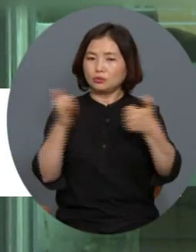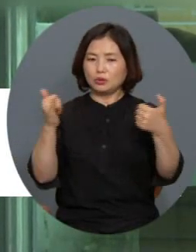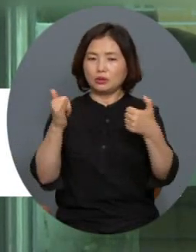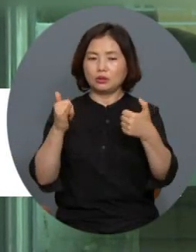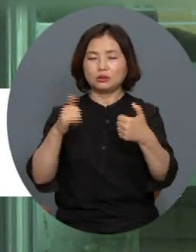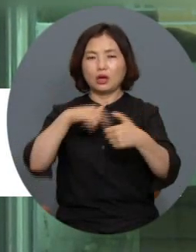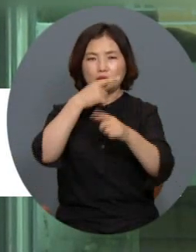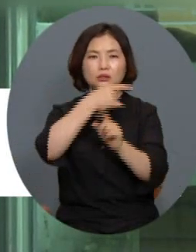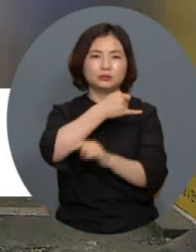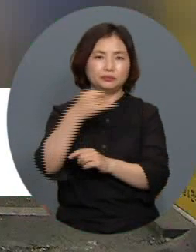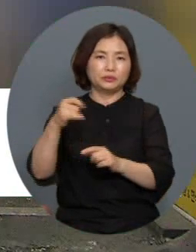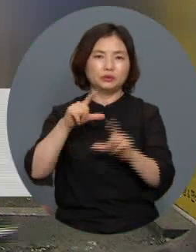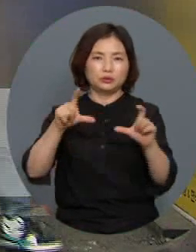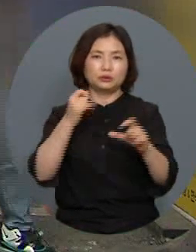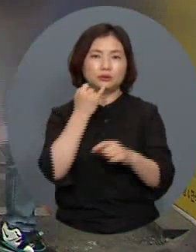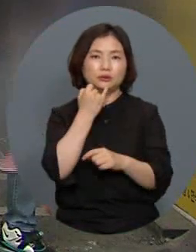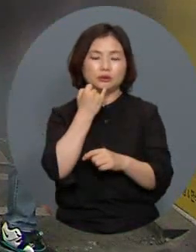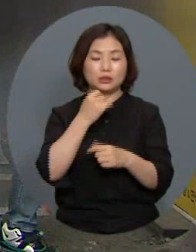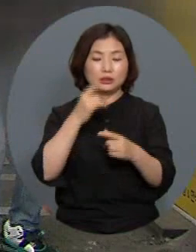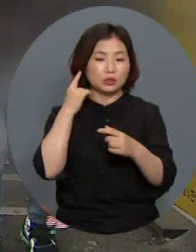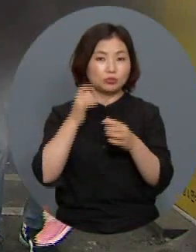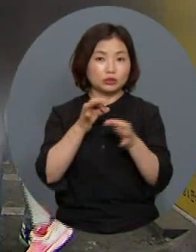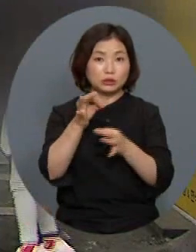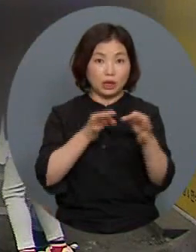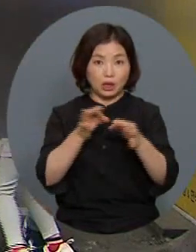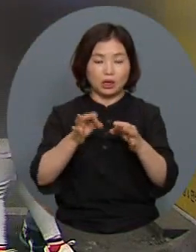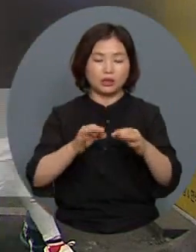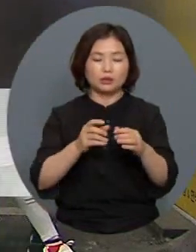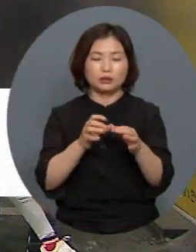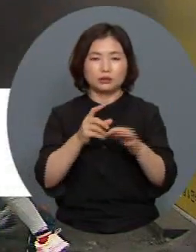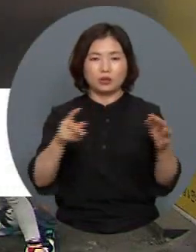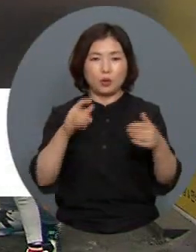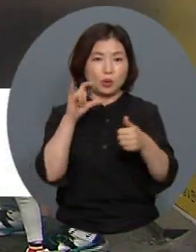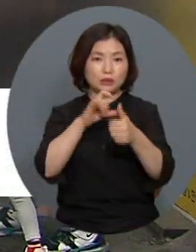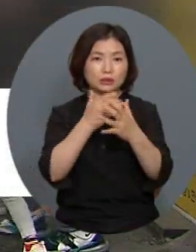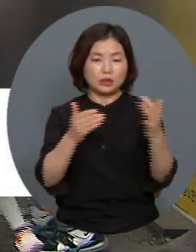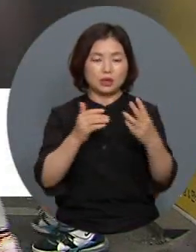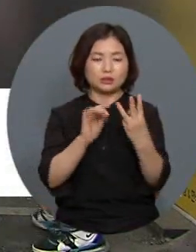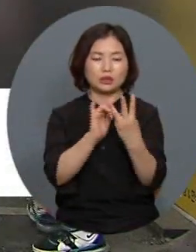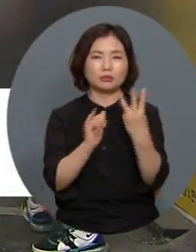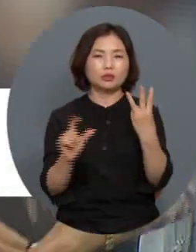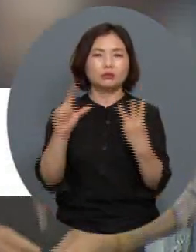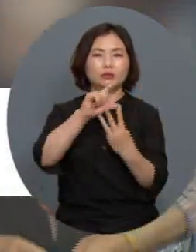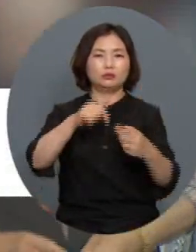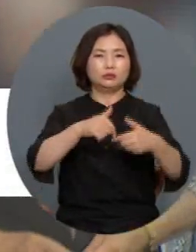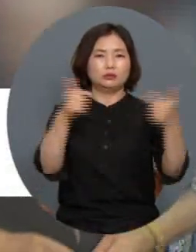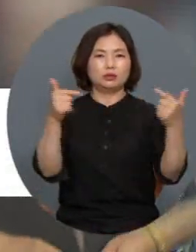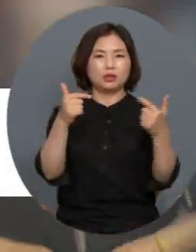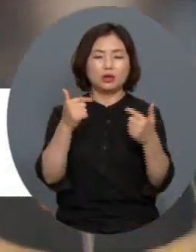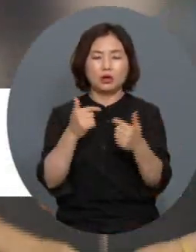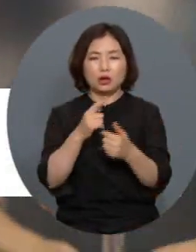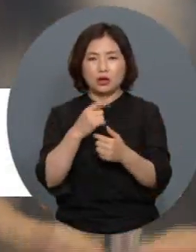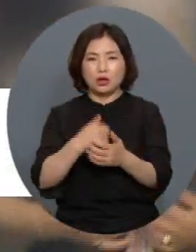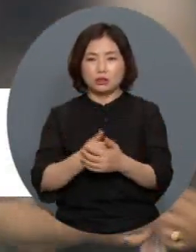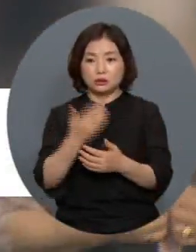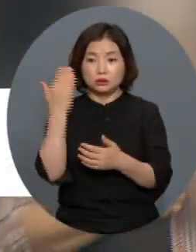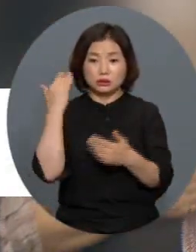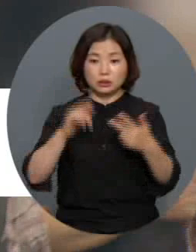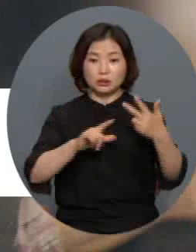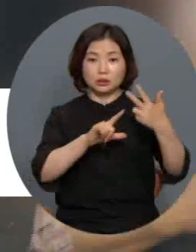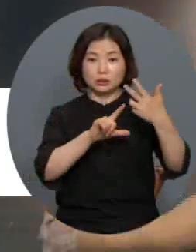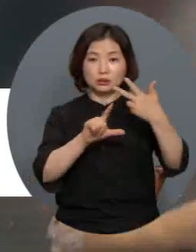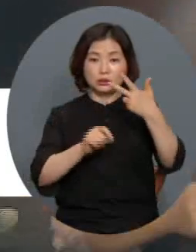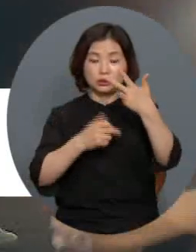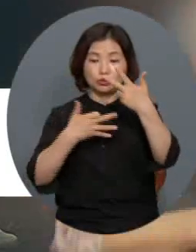다 음성으로 나왔었어요. 서문시장 동산상가 관련 확진자도 3명 추가됐습니다. 방역당국은 지난달